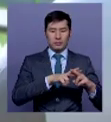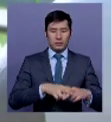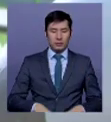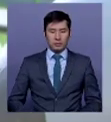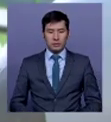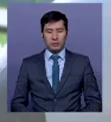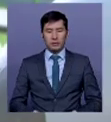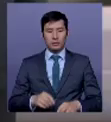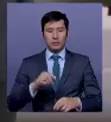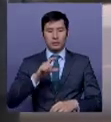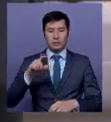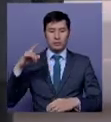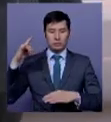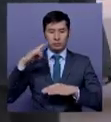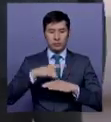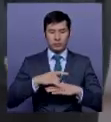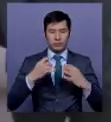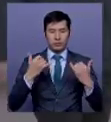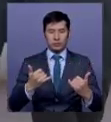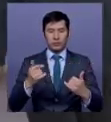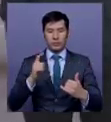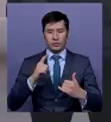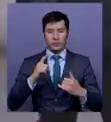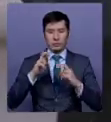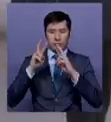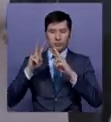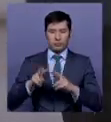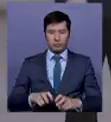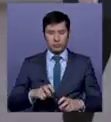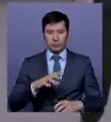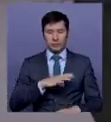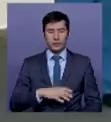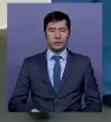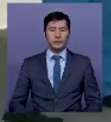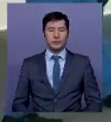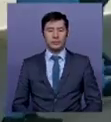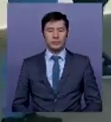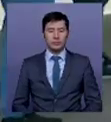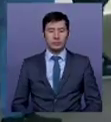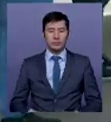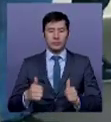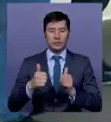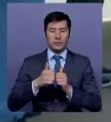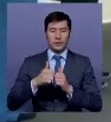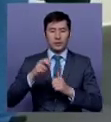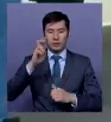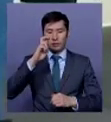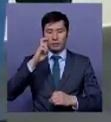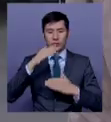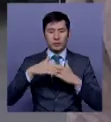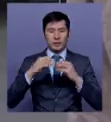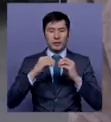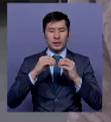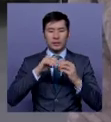да, қонақтар да елге табаны тимес бұрын қажетті сынама тапсырып, арнайы тексеруден өткен. Көрші ел делегациясының құрамына 10 маман